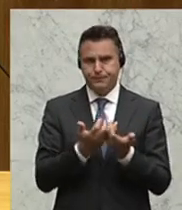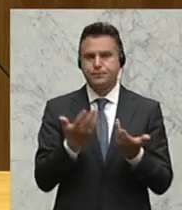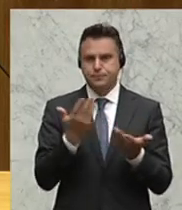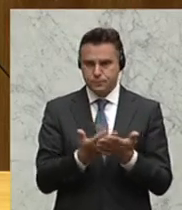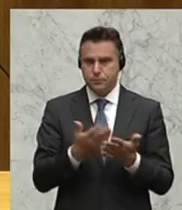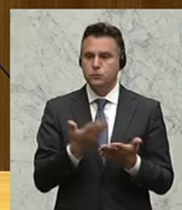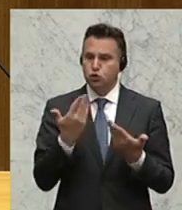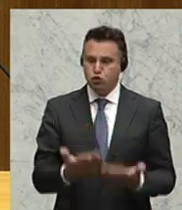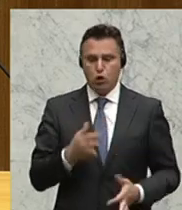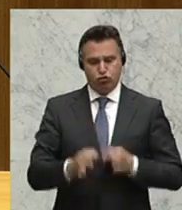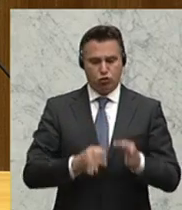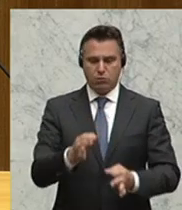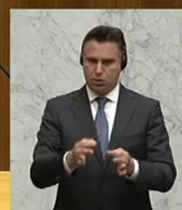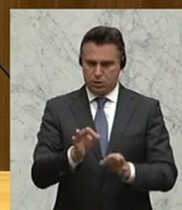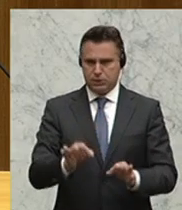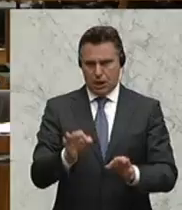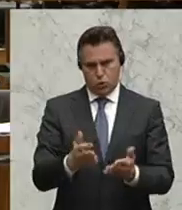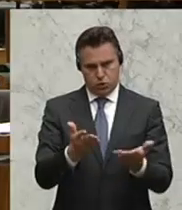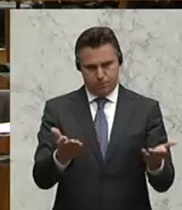der gesamten Strategie.